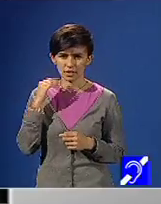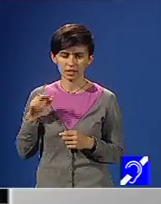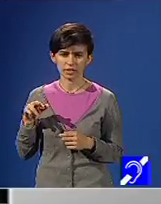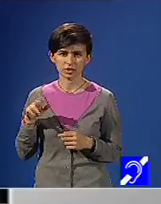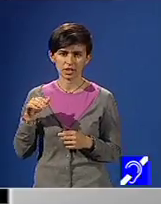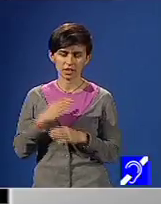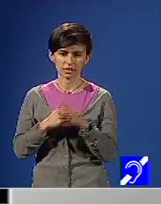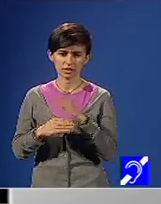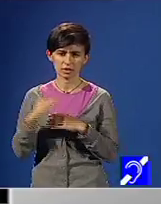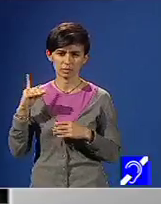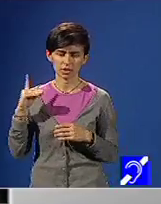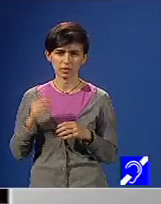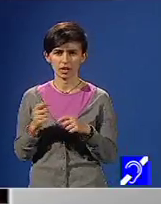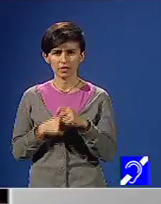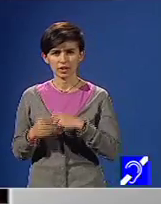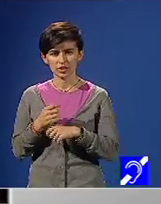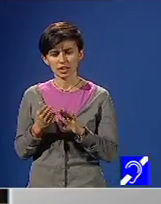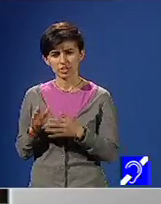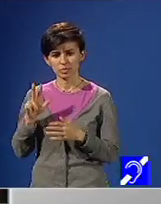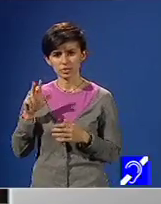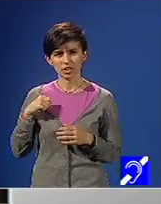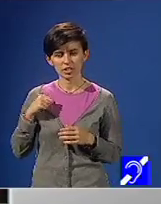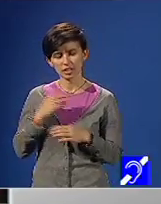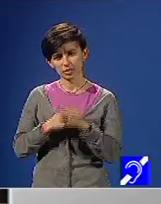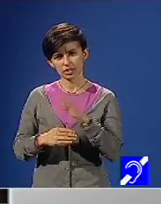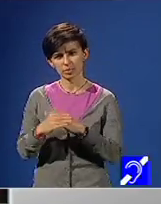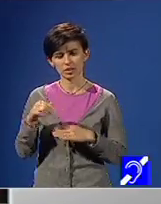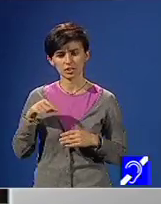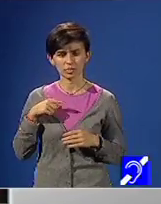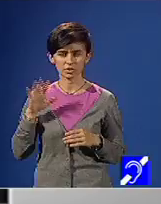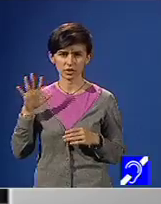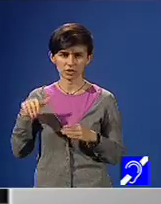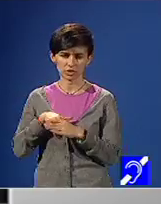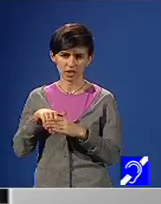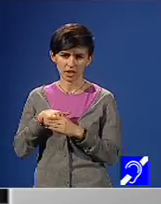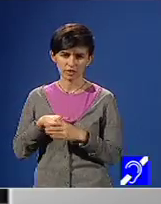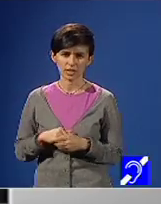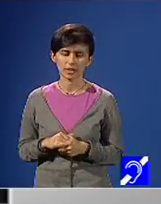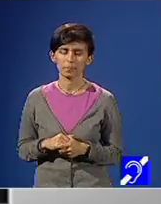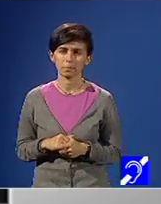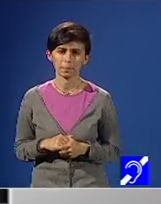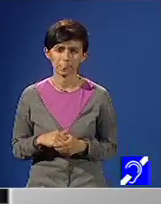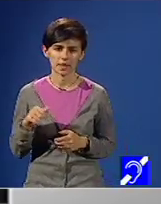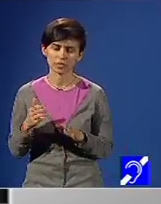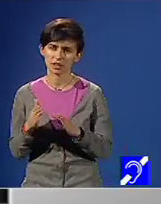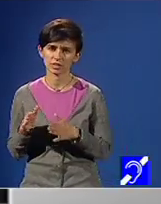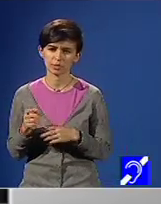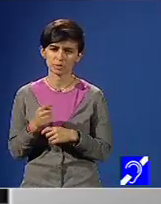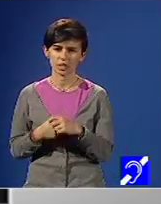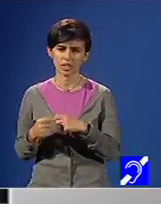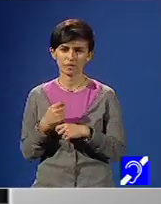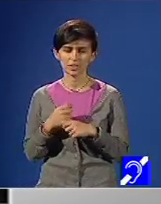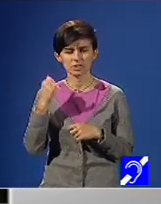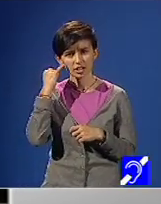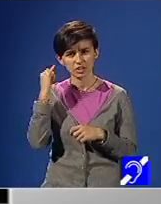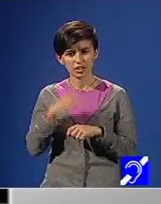Down. Afacerea a început cu 3 tinere cu dizabilități, iar acum sunt 5 angajate în brutărie. Nada a pornit această inițiativă